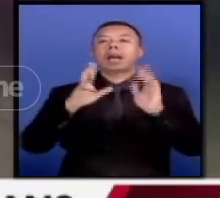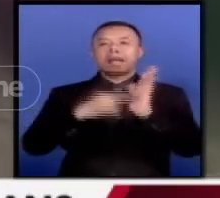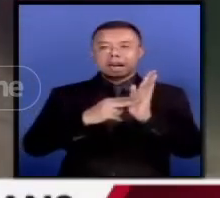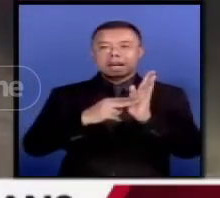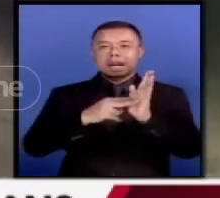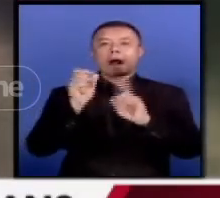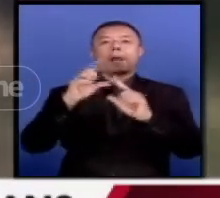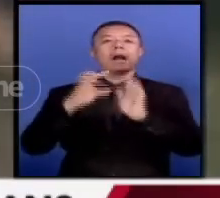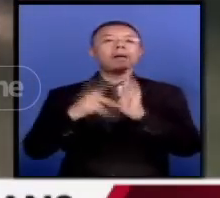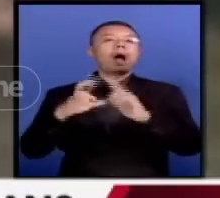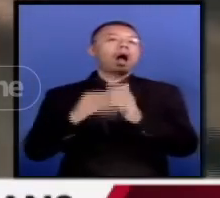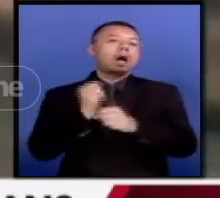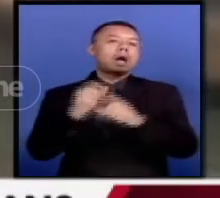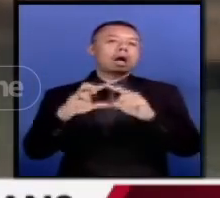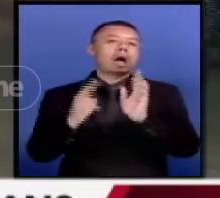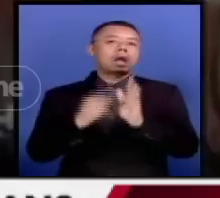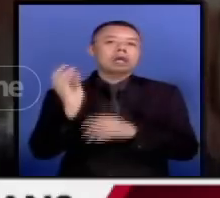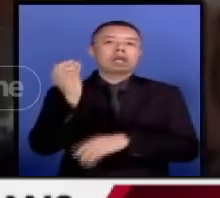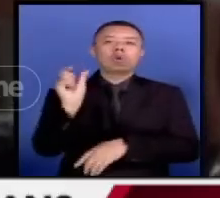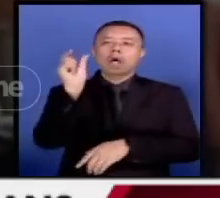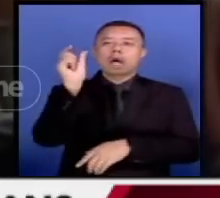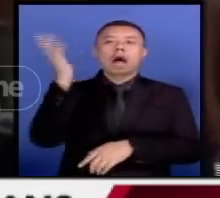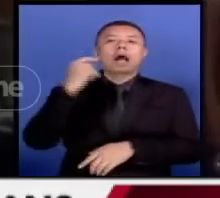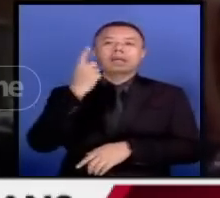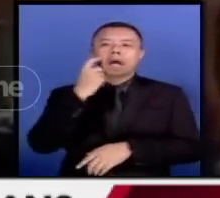Utara pada Selasa malam.